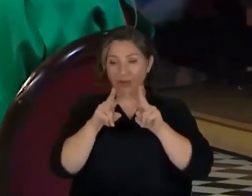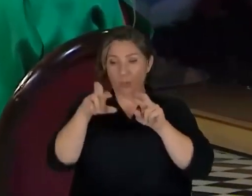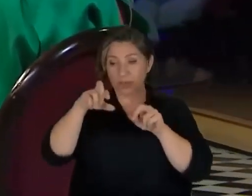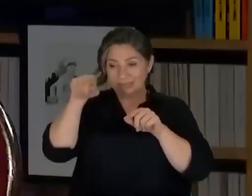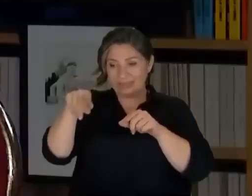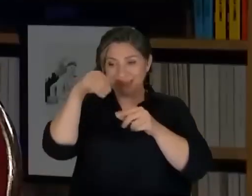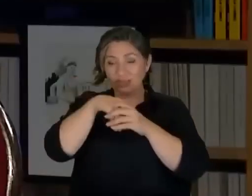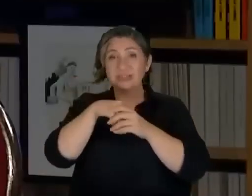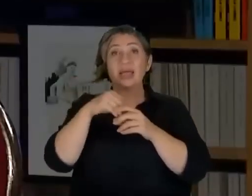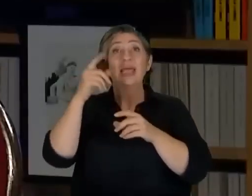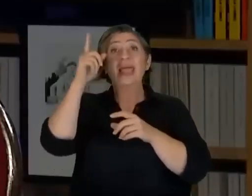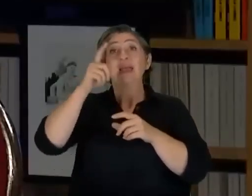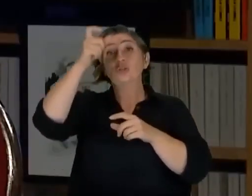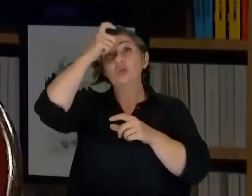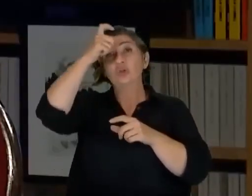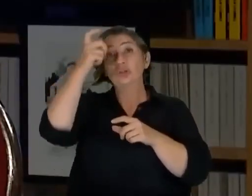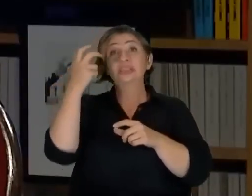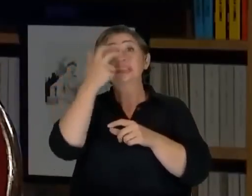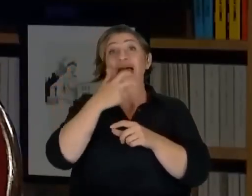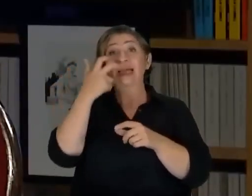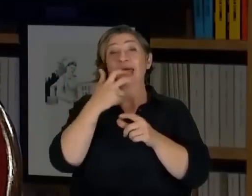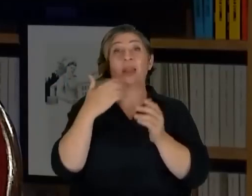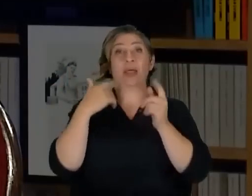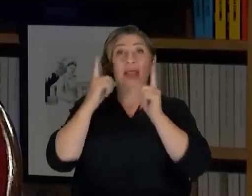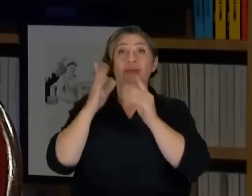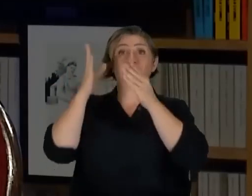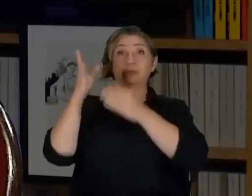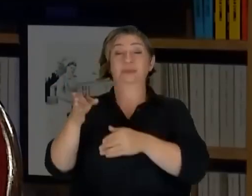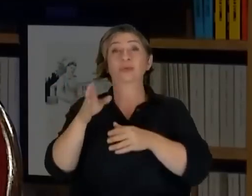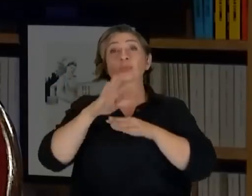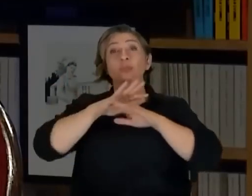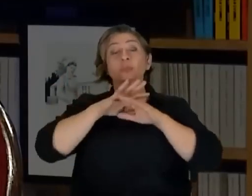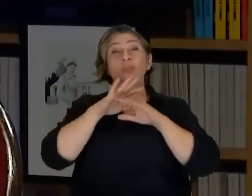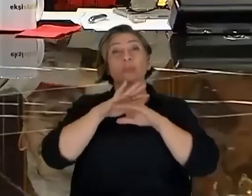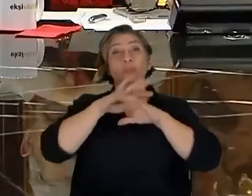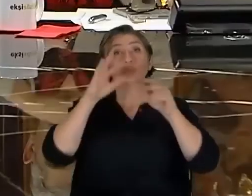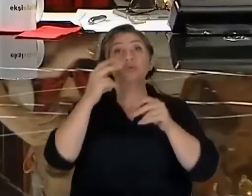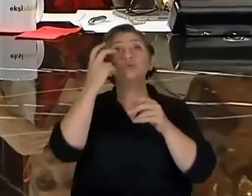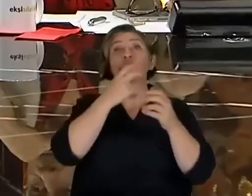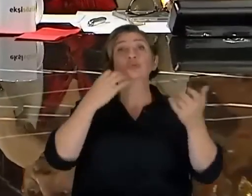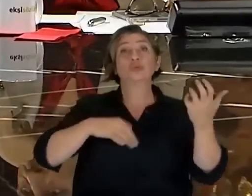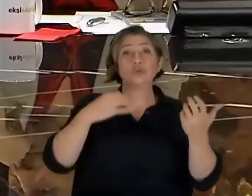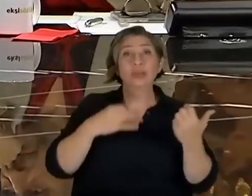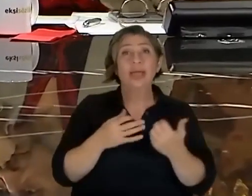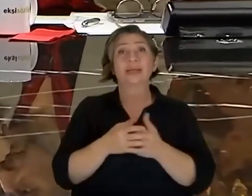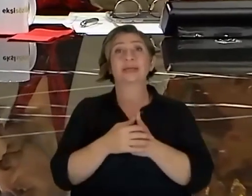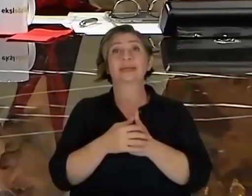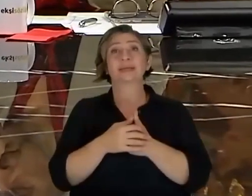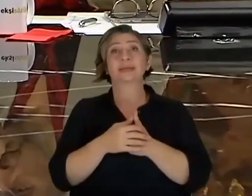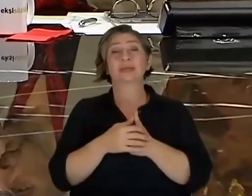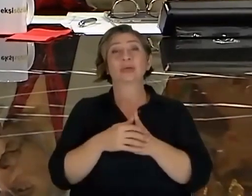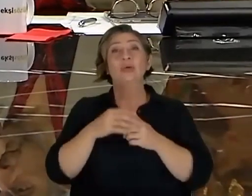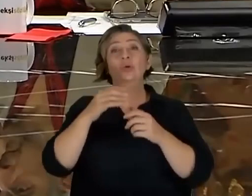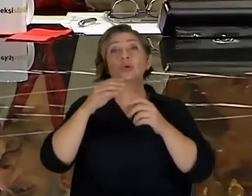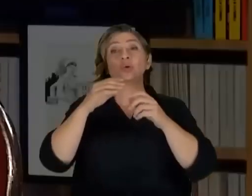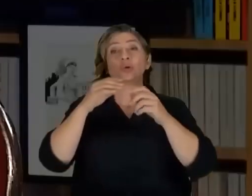Metropolitan'da sahne alan Türk ezgileriyle. Evet. Ya bütün işte Türk türküler,